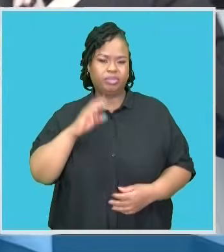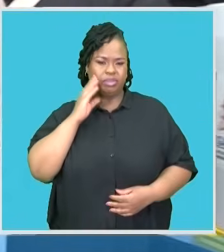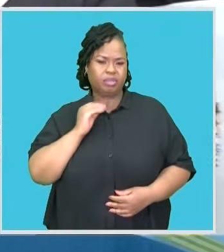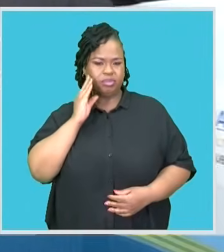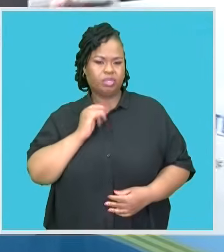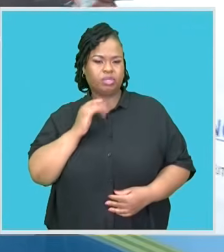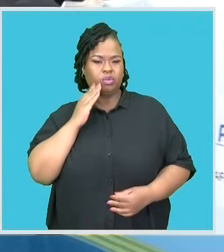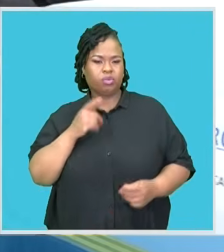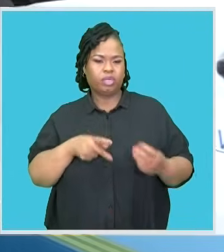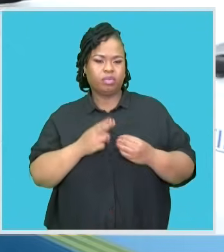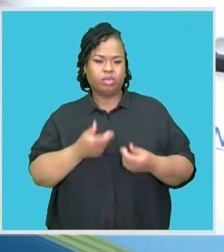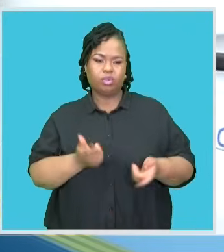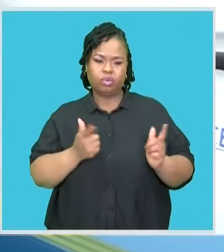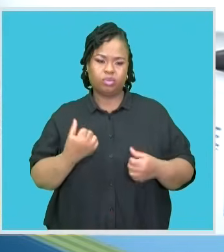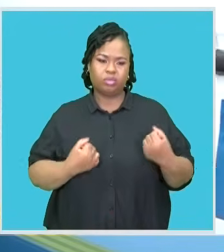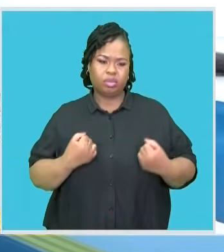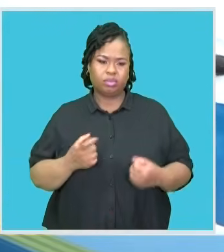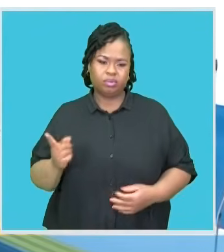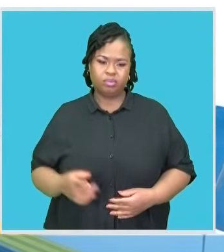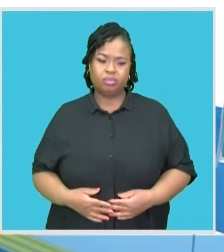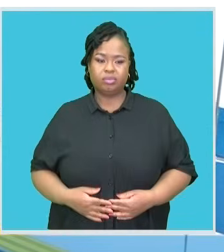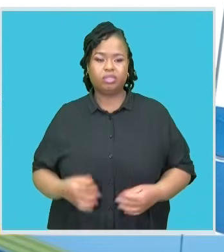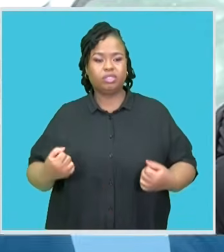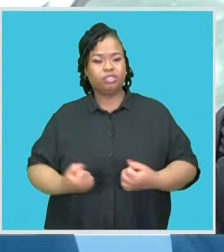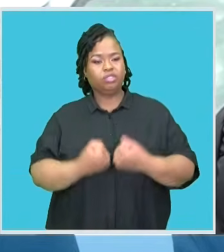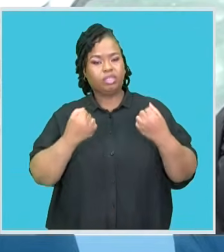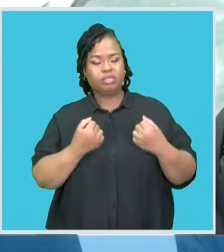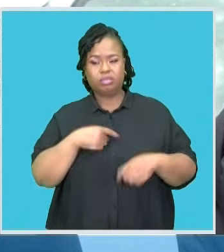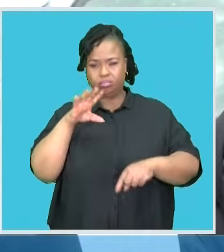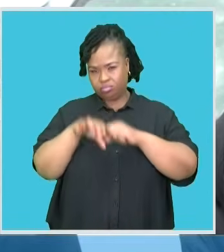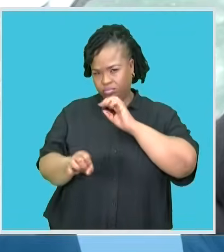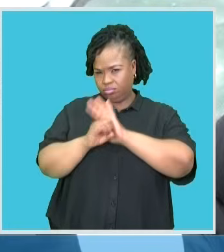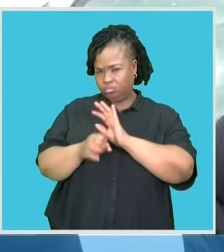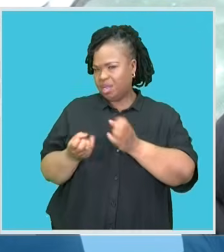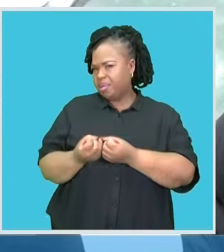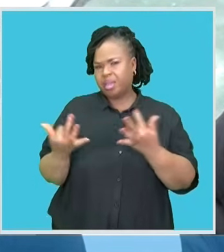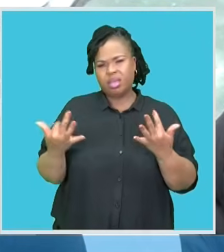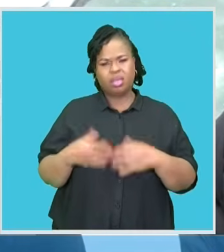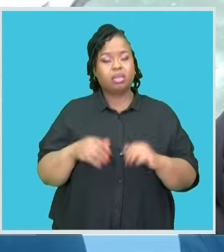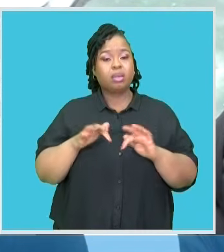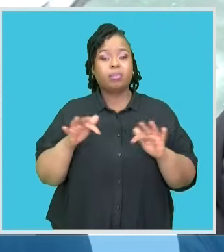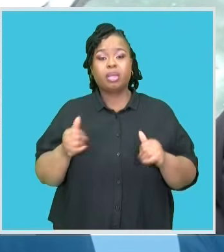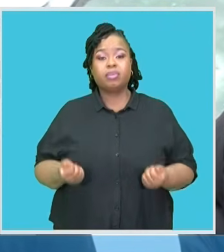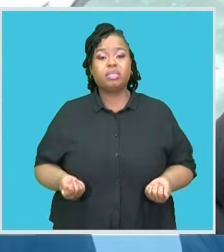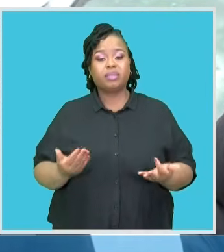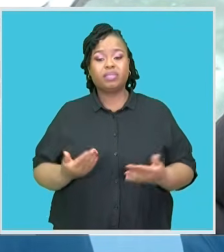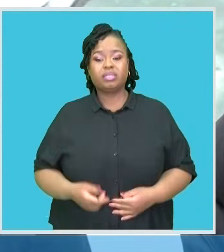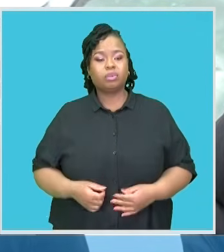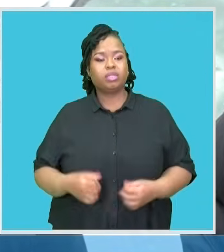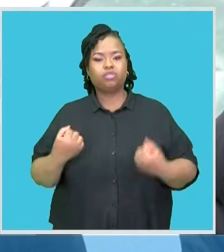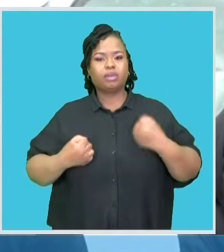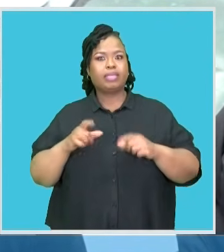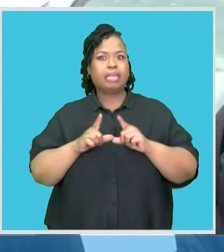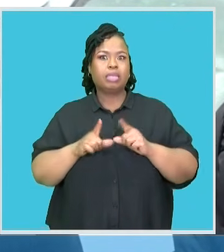embindini wokusungulwa kwezi zithuthi. Ama-challenges that we will have picked up is that majority of our public servants abavuseleli ngisho nama-driver's